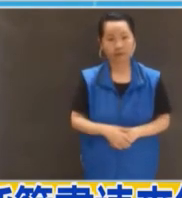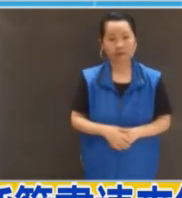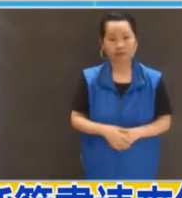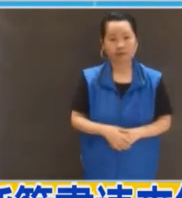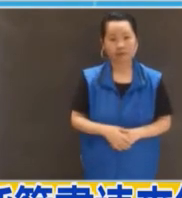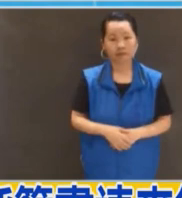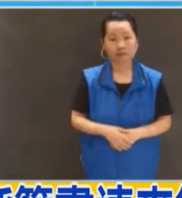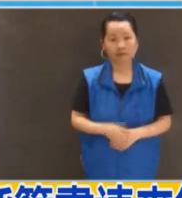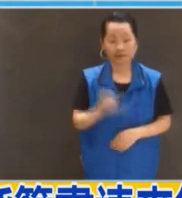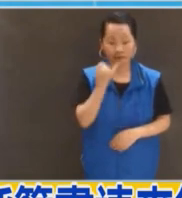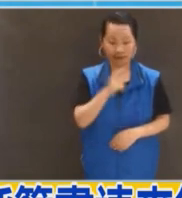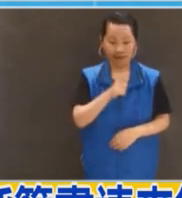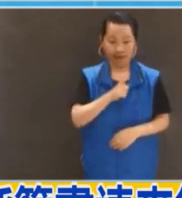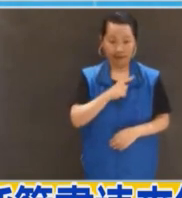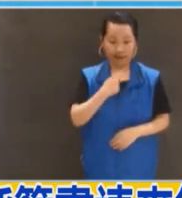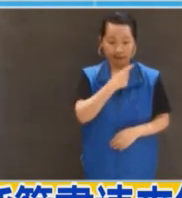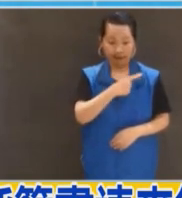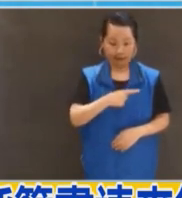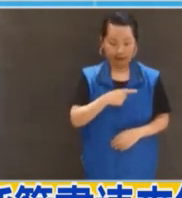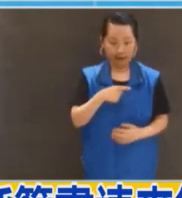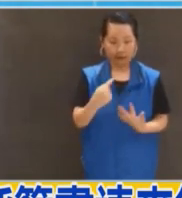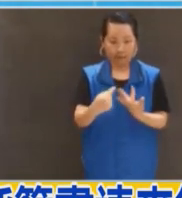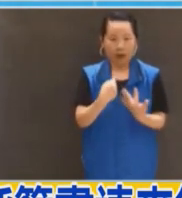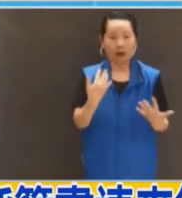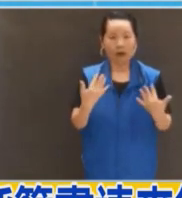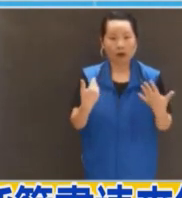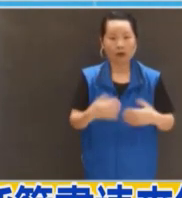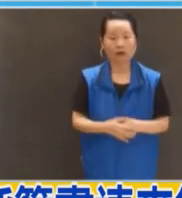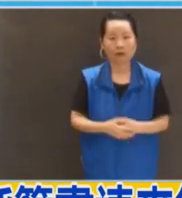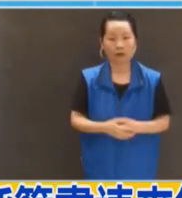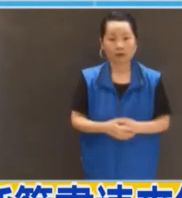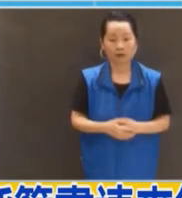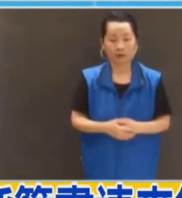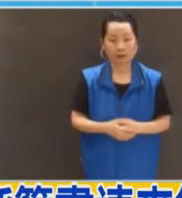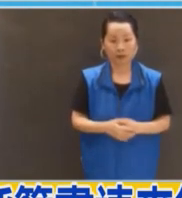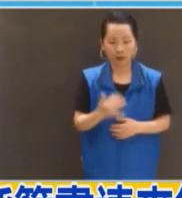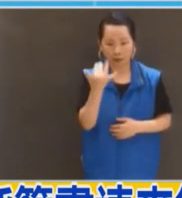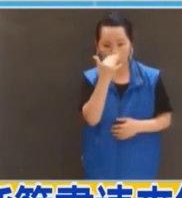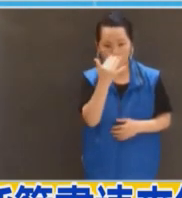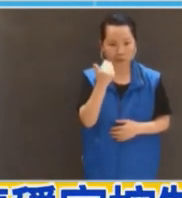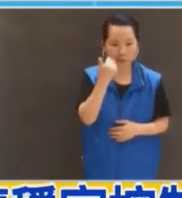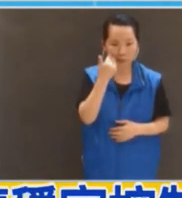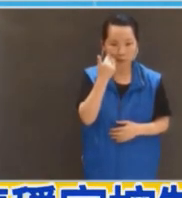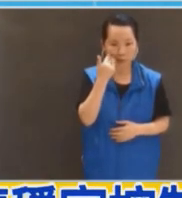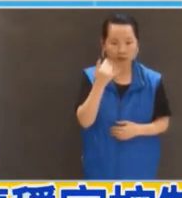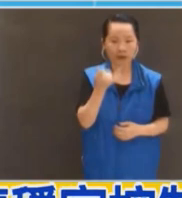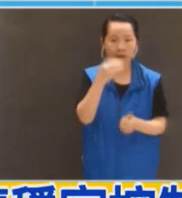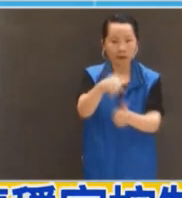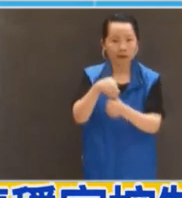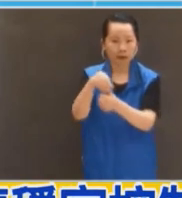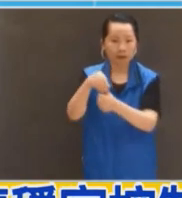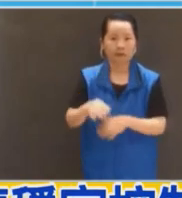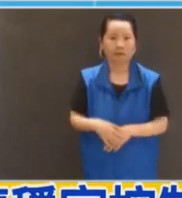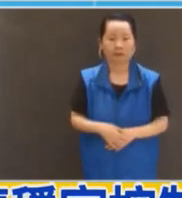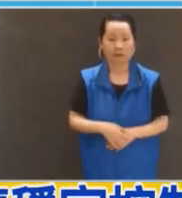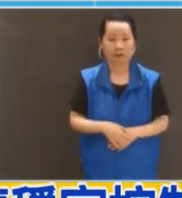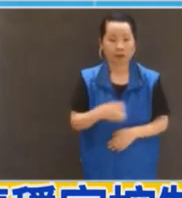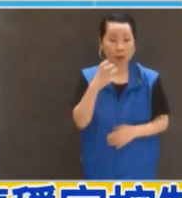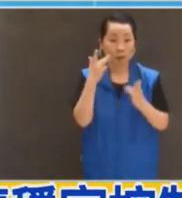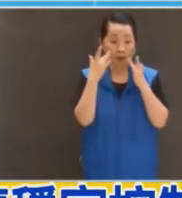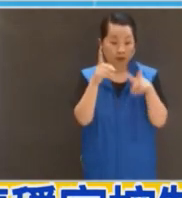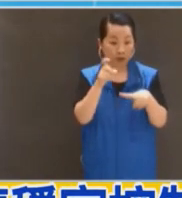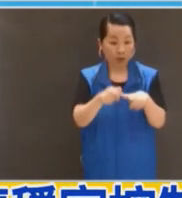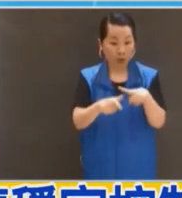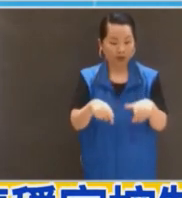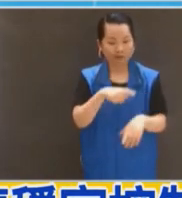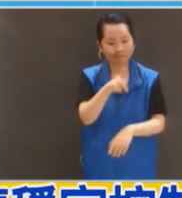己身体能够有所了解，让我们把隐形传播链找出来。所以果菜公司在这段